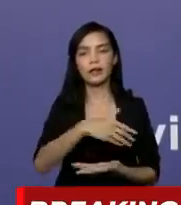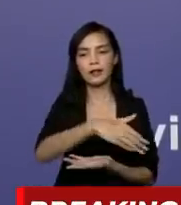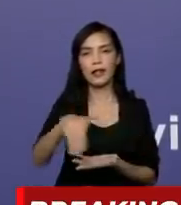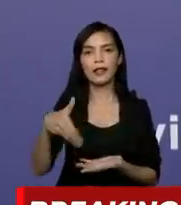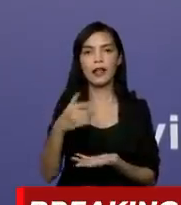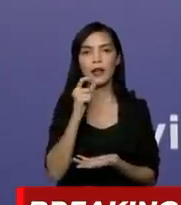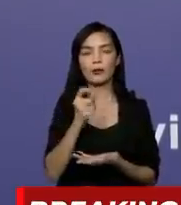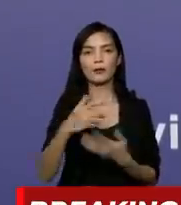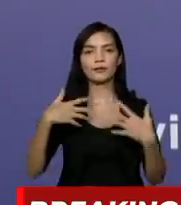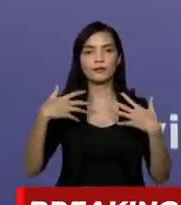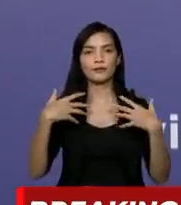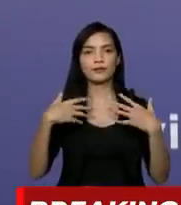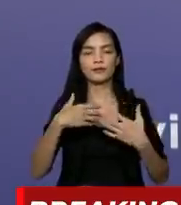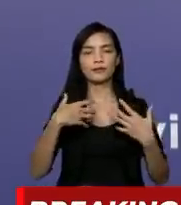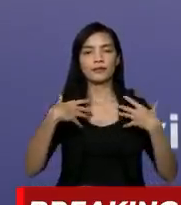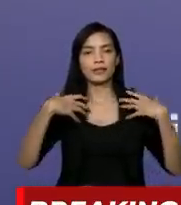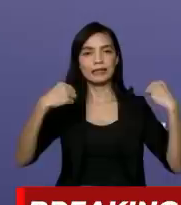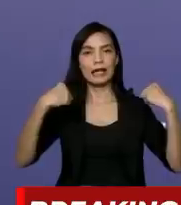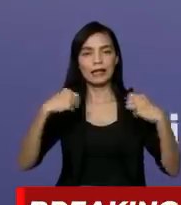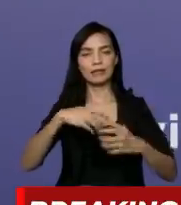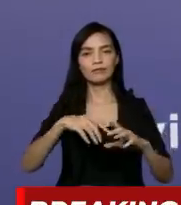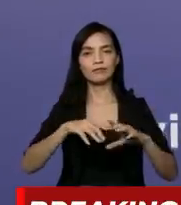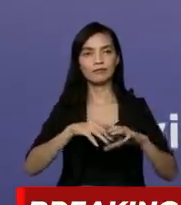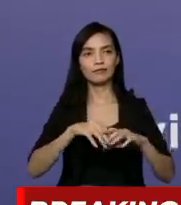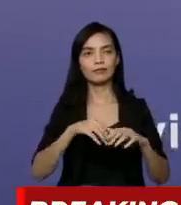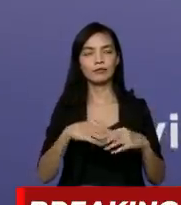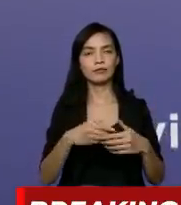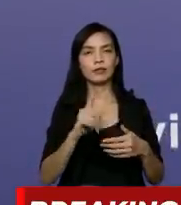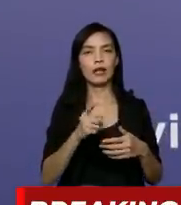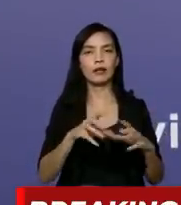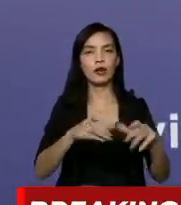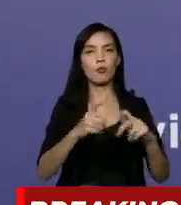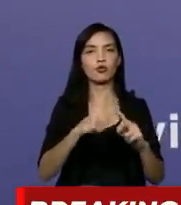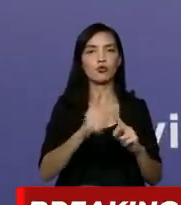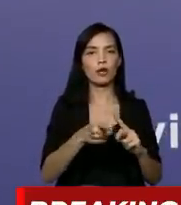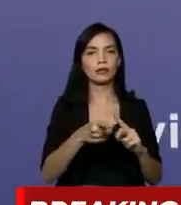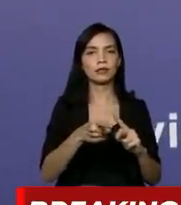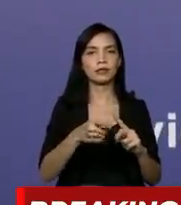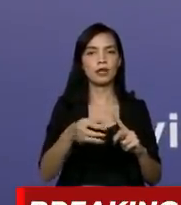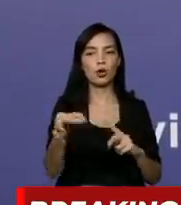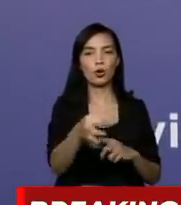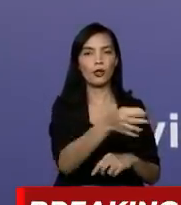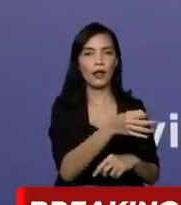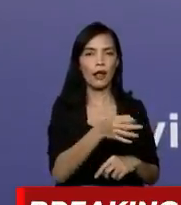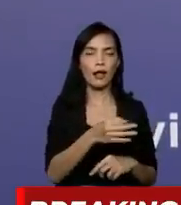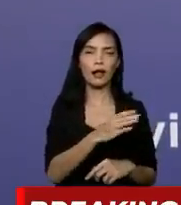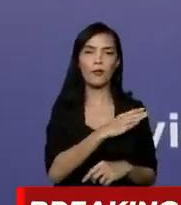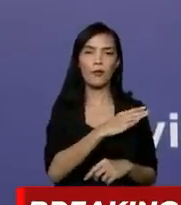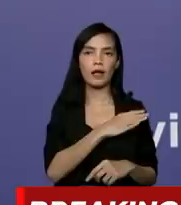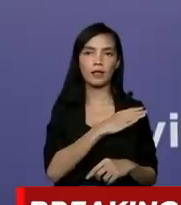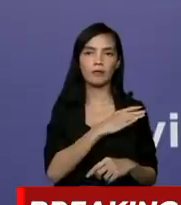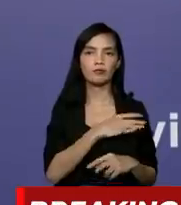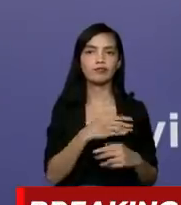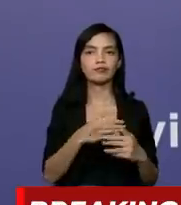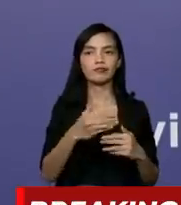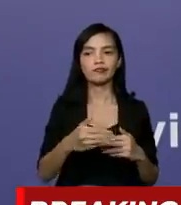kinerja kesehatan yang kami himpun dari gugus tugas singkat kota Kabupaten terus